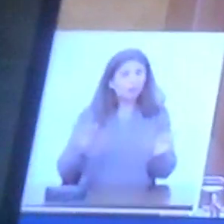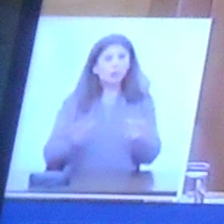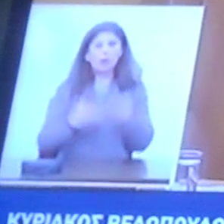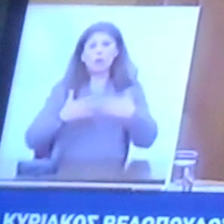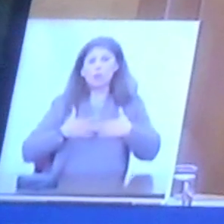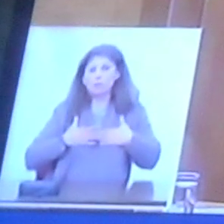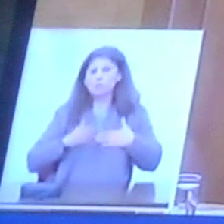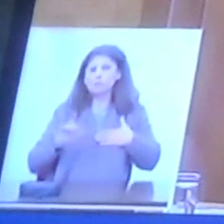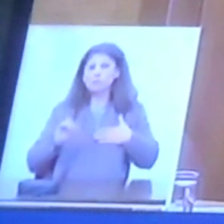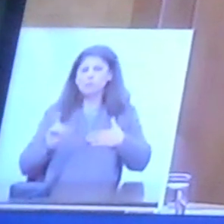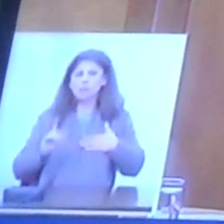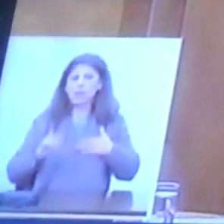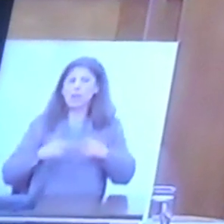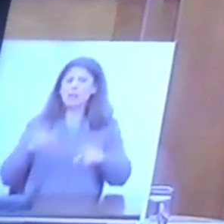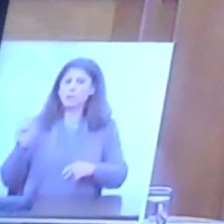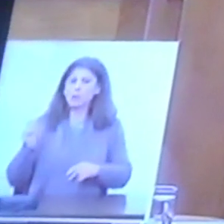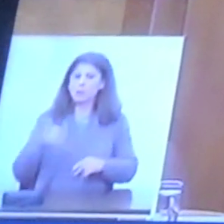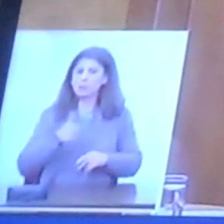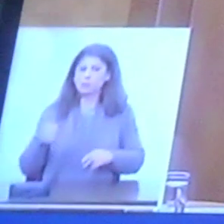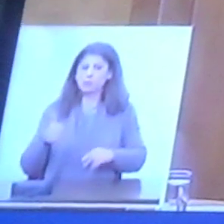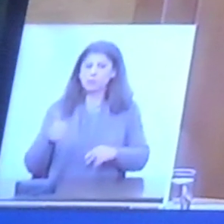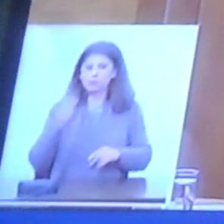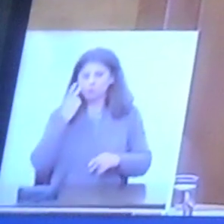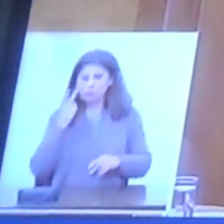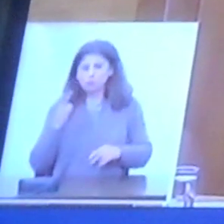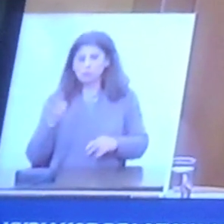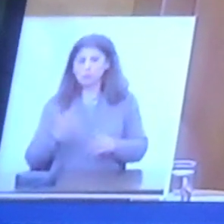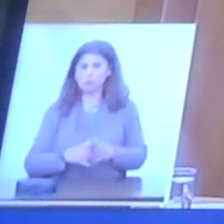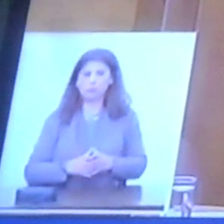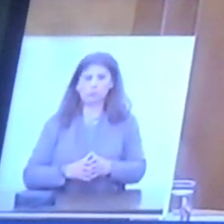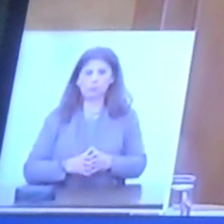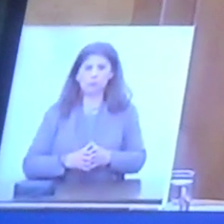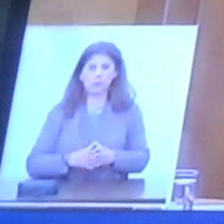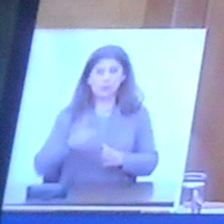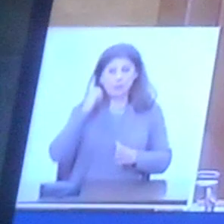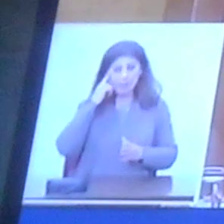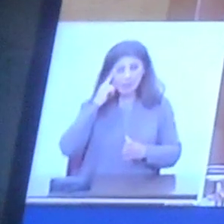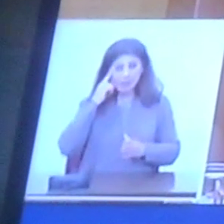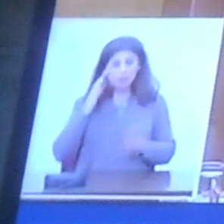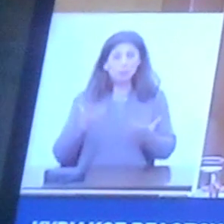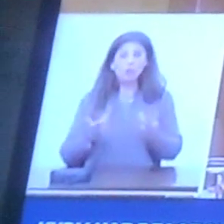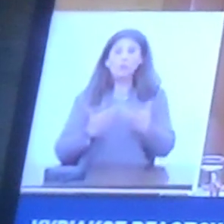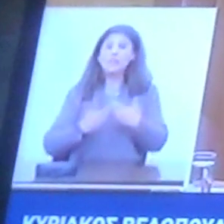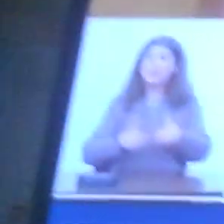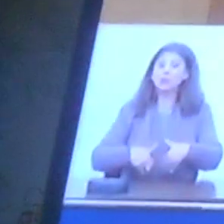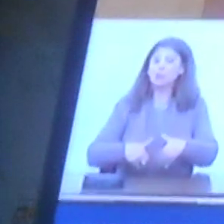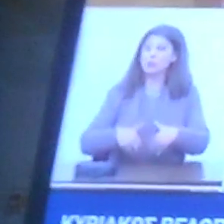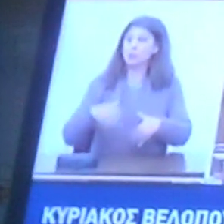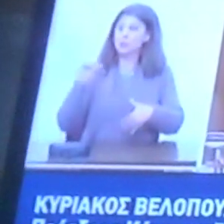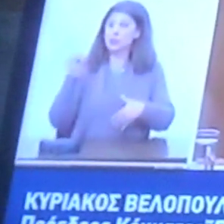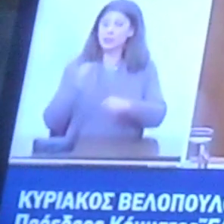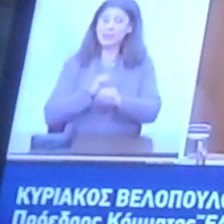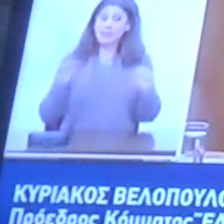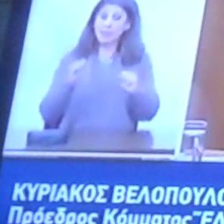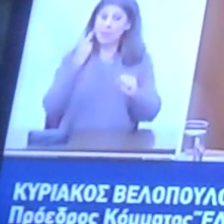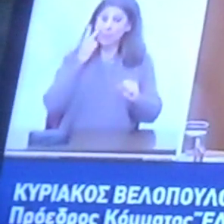λακκόμοι που θα πάμε να κάνουμε αντιπολίτευση. Το κοινά τώρα συνεδριάζουν να κάνουν. Για να καταλάβετε τη λογική ενός κόμματος. Μέχρι χθες υπέρ, ξαφνικά βλέποντας ότι